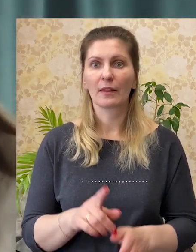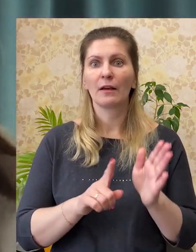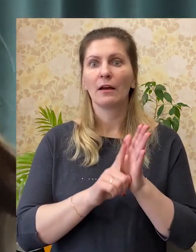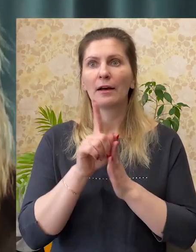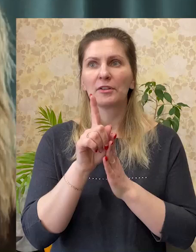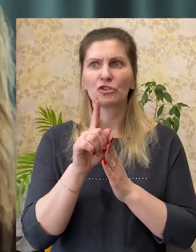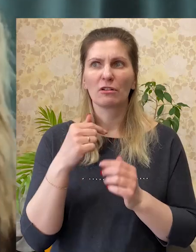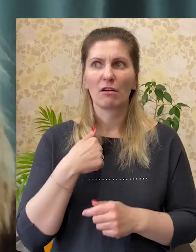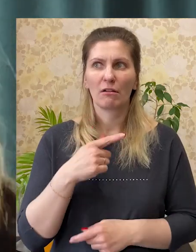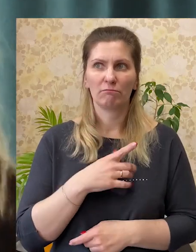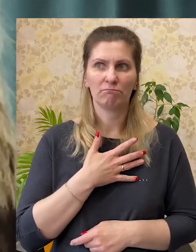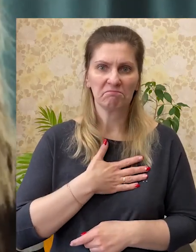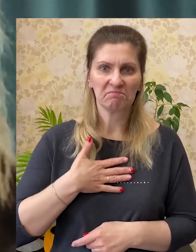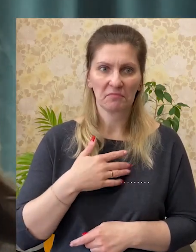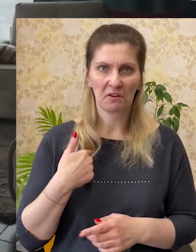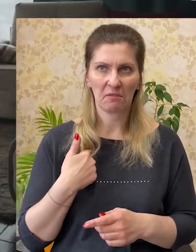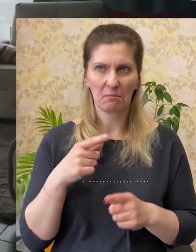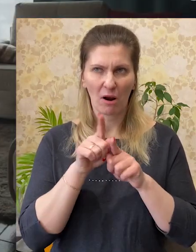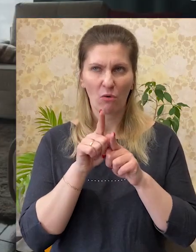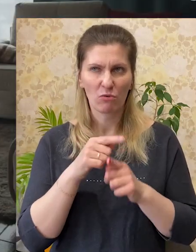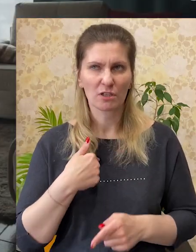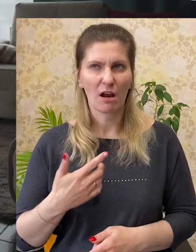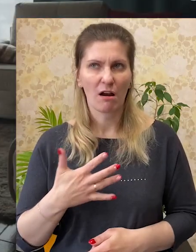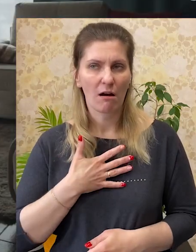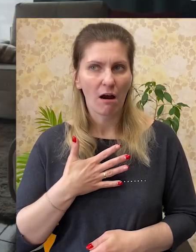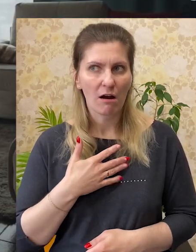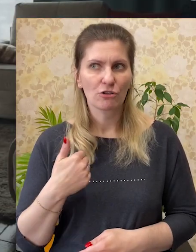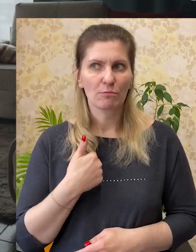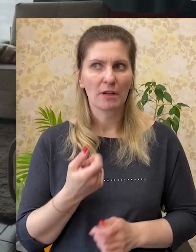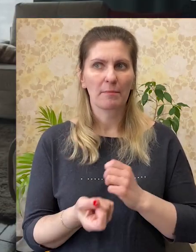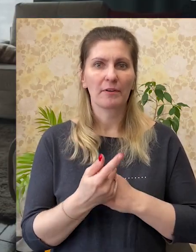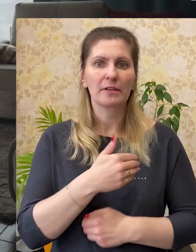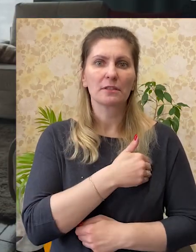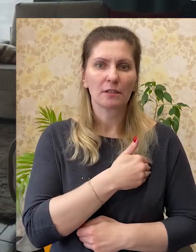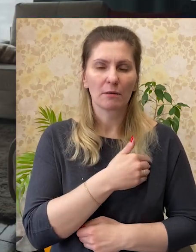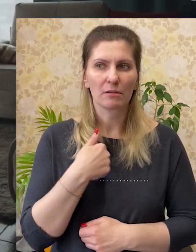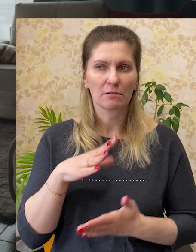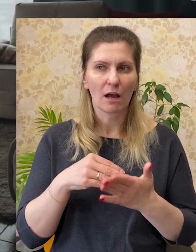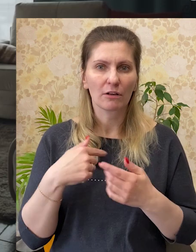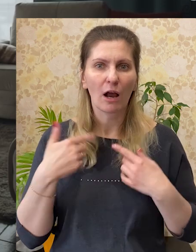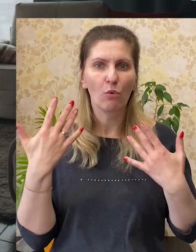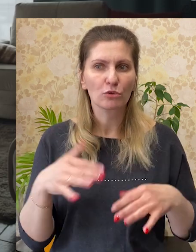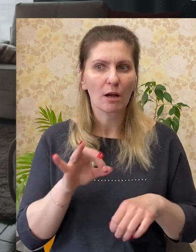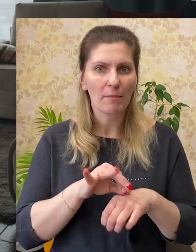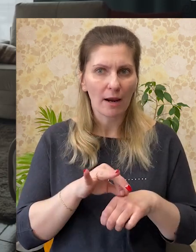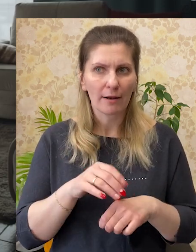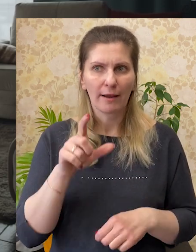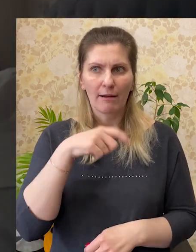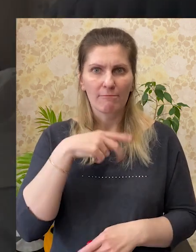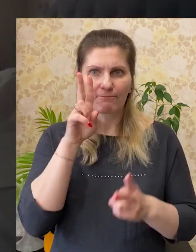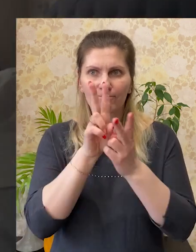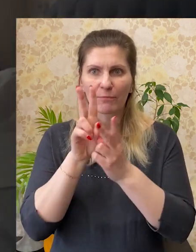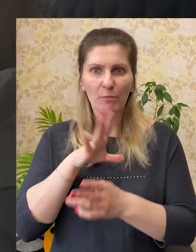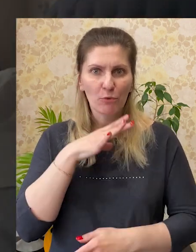Началась ипохондрия. Я начала думать, что я кашляю, что у меня поднялась температура, и что я болею, что я видела с огромным количеством